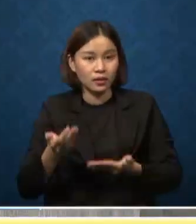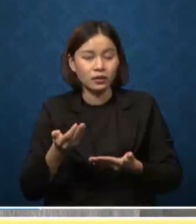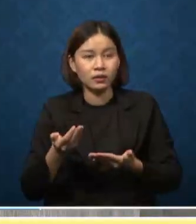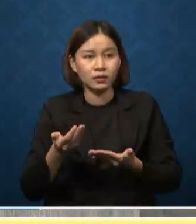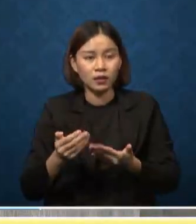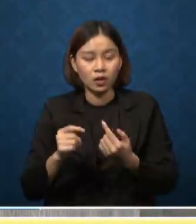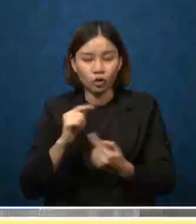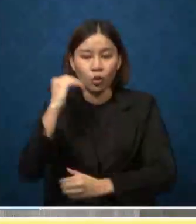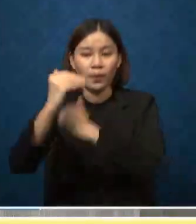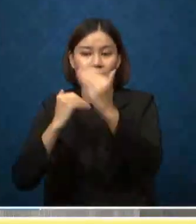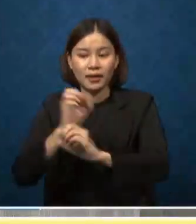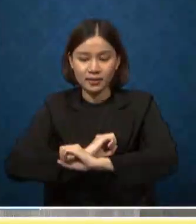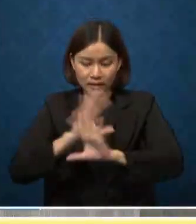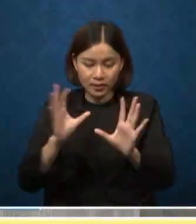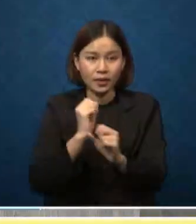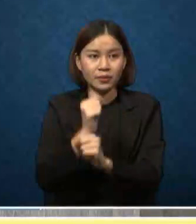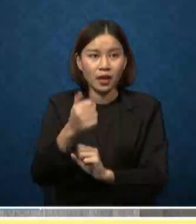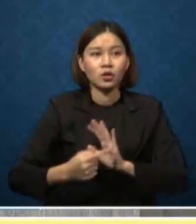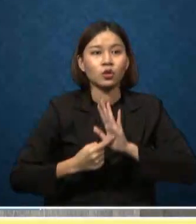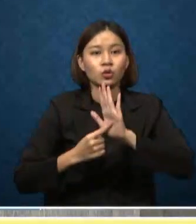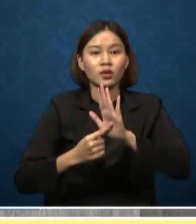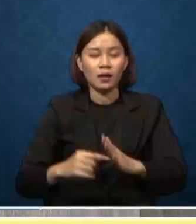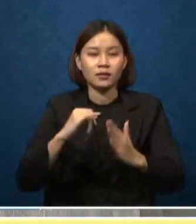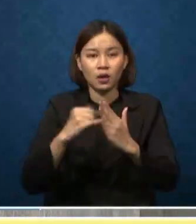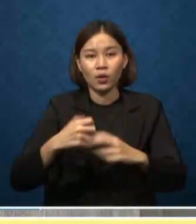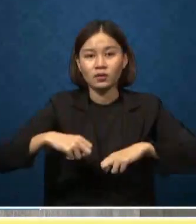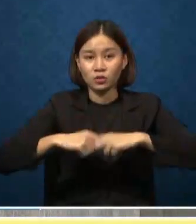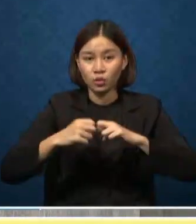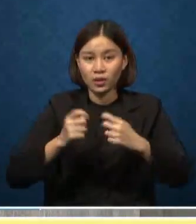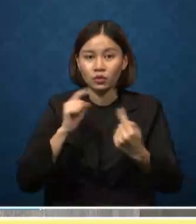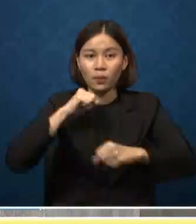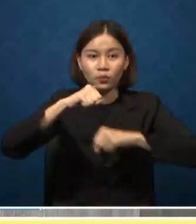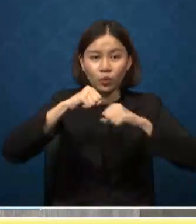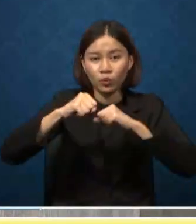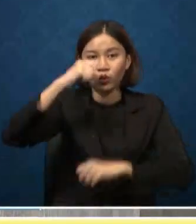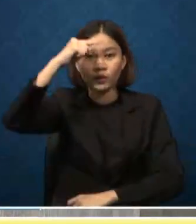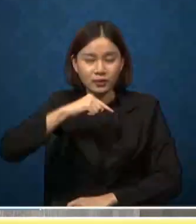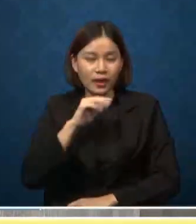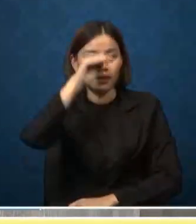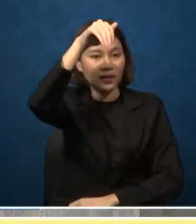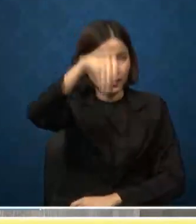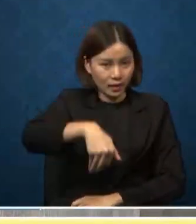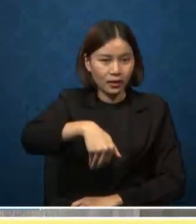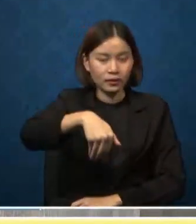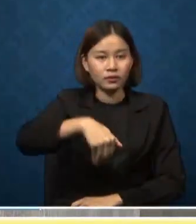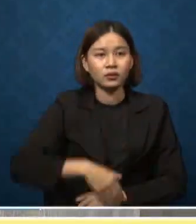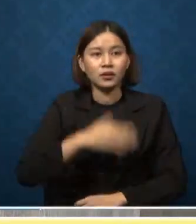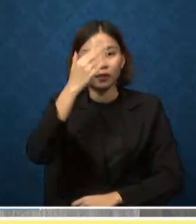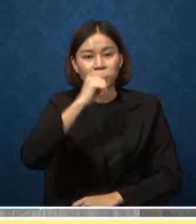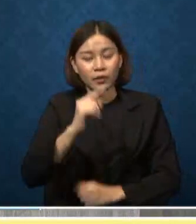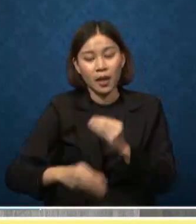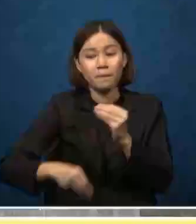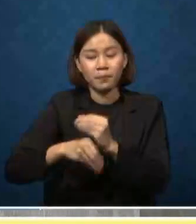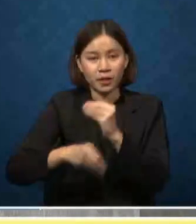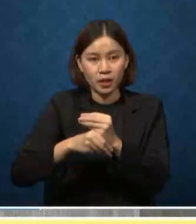ในการพัฒนาได้อย่างชัดเจนโดยยกตัวอย่างจังหวัดสุรินทร์ในเรื่องมวยไทยและเรื่องช้างนะครับเพื่อเพิ่มเติม